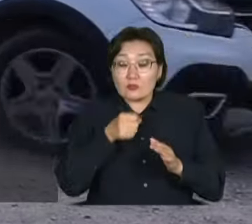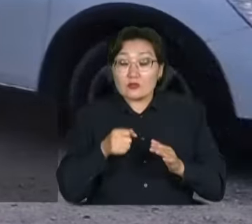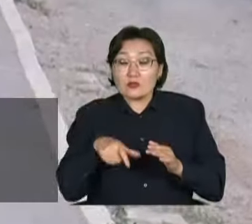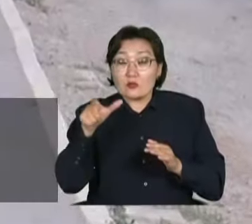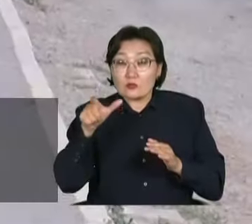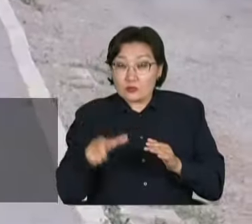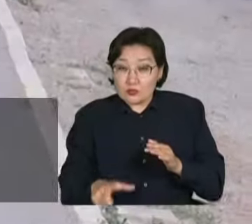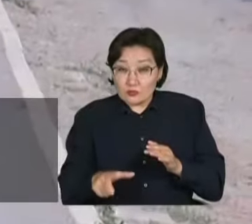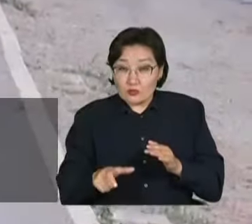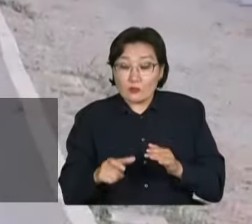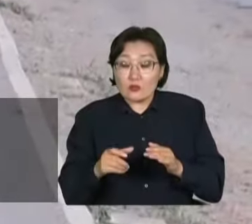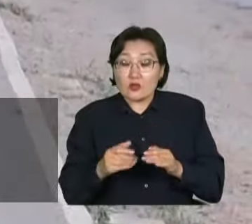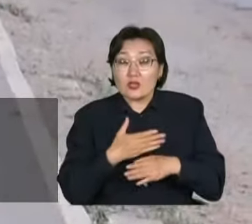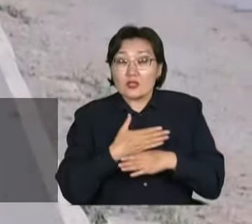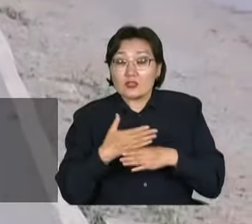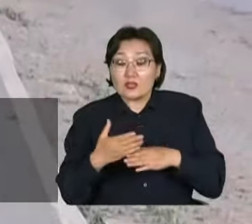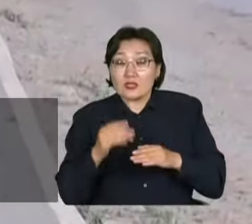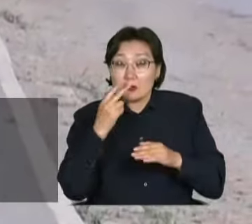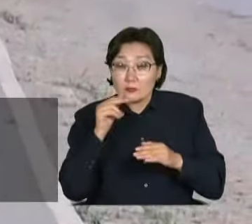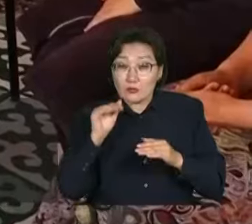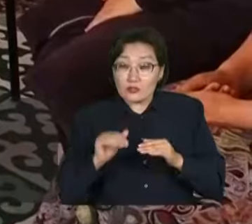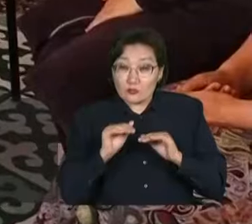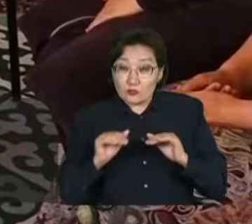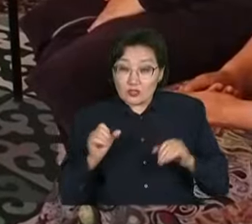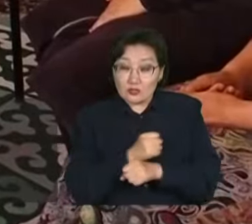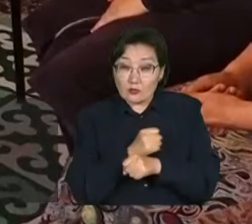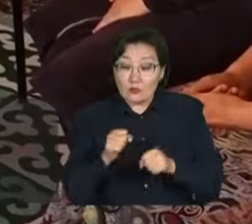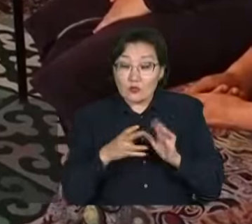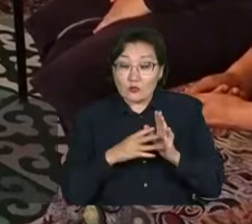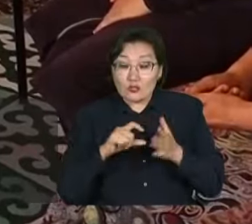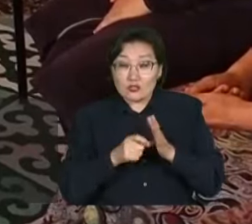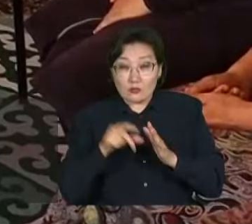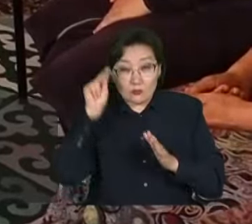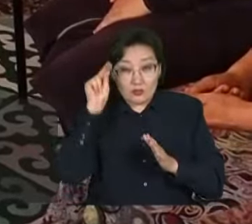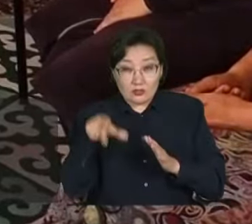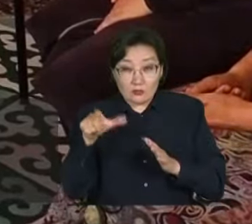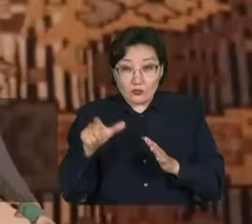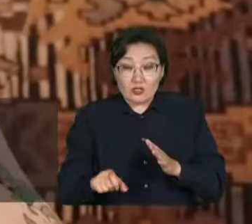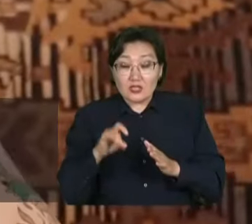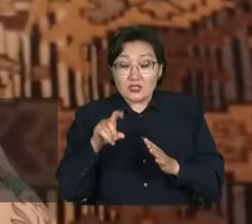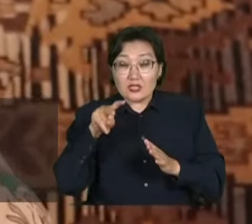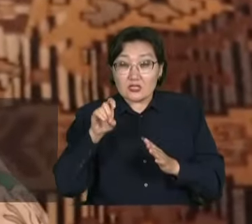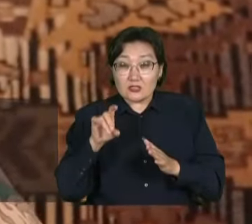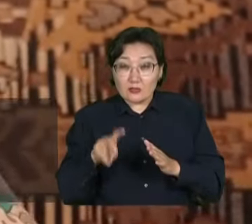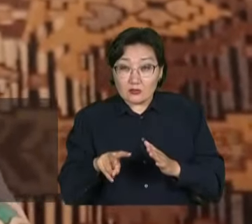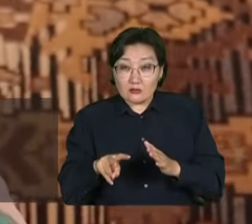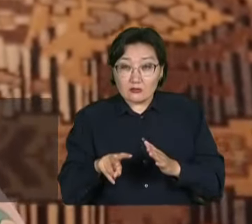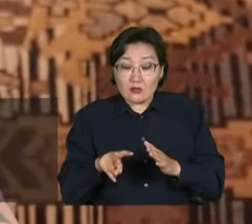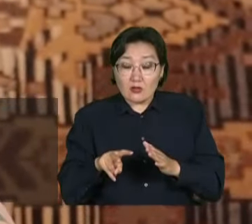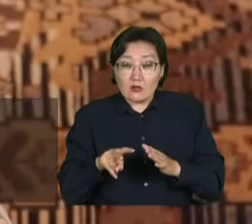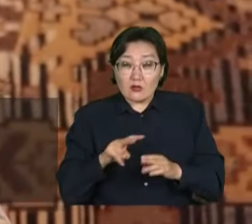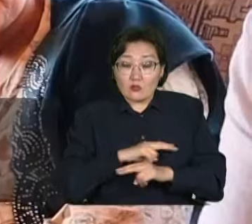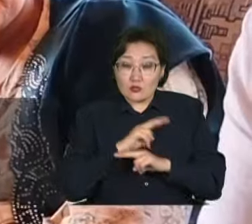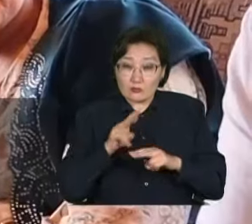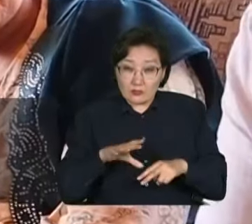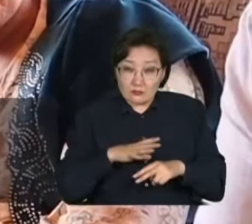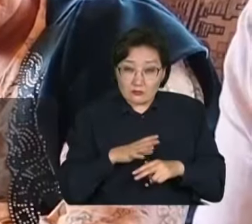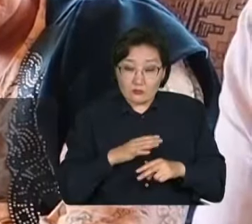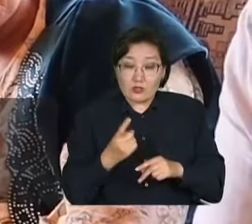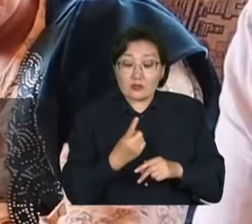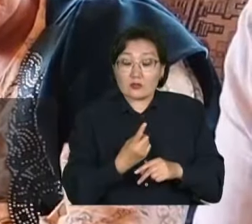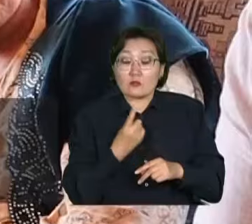кейінгілерге әлімжеттік көрсетіп соққыға жыққан. Салдарынан 9-шы сынып оқушысы Ерасыл Төребай еш жимастан ажал құшыпты.